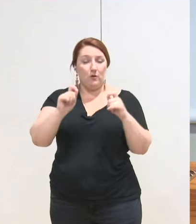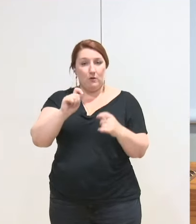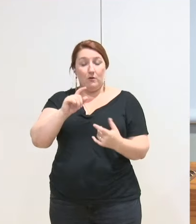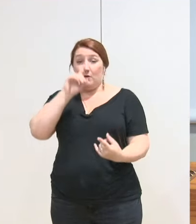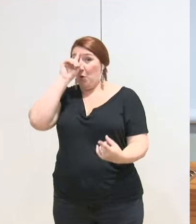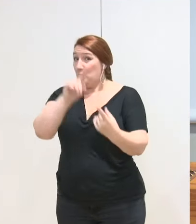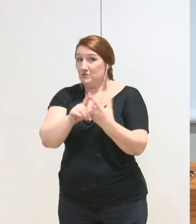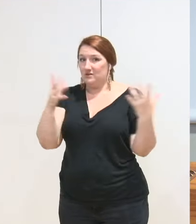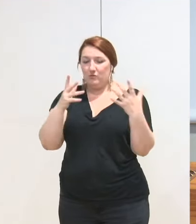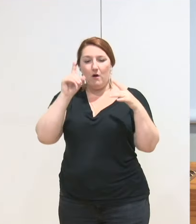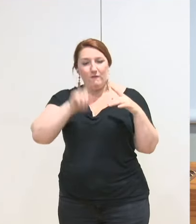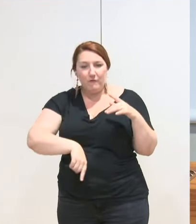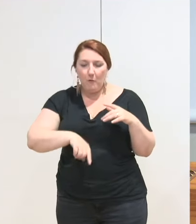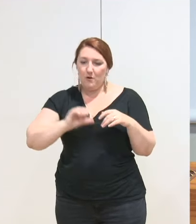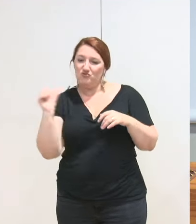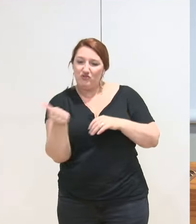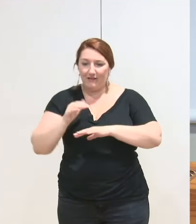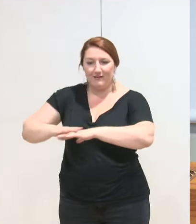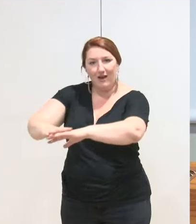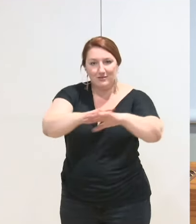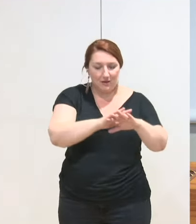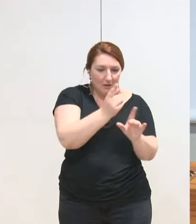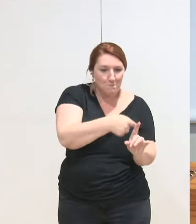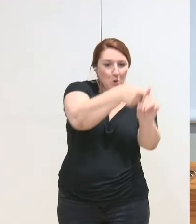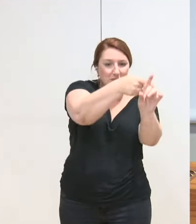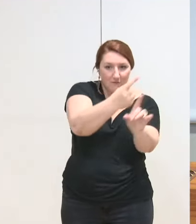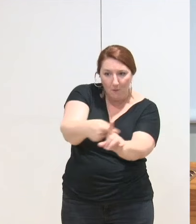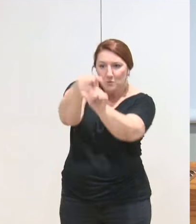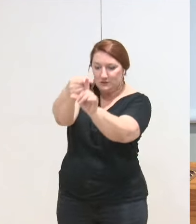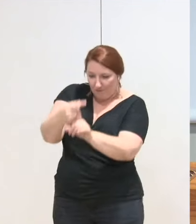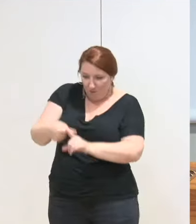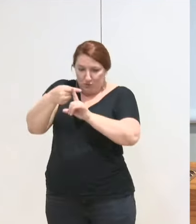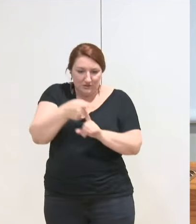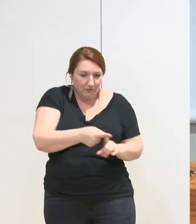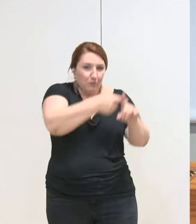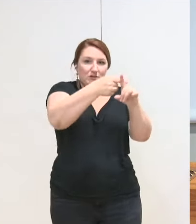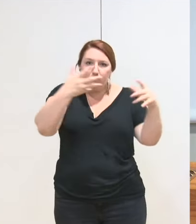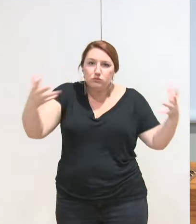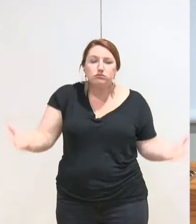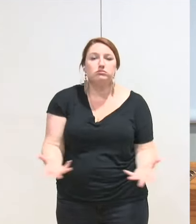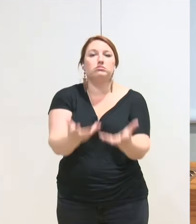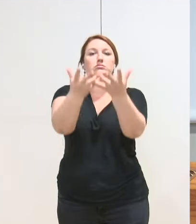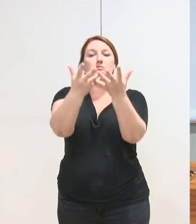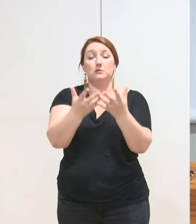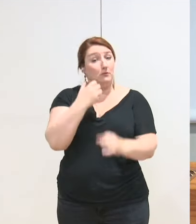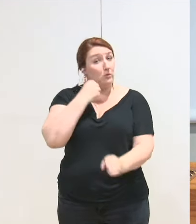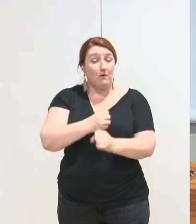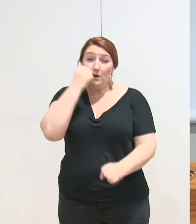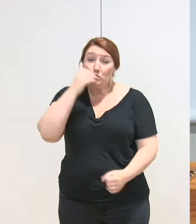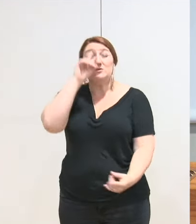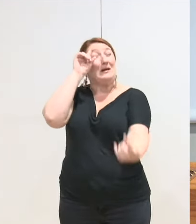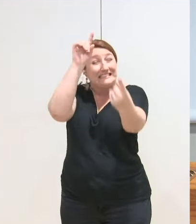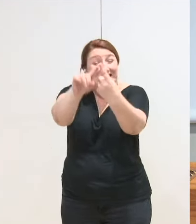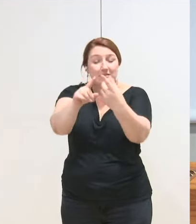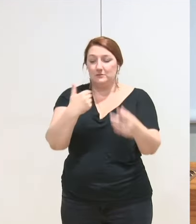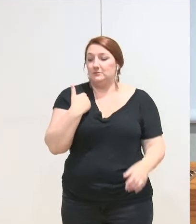partout dans chaque quartier nous travaillons quotidiennement à cela le dernier r dat s'est déroulé dans la